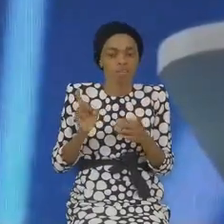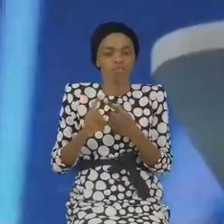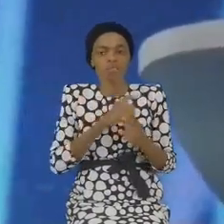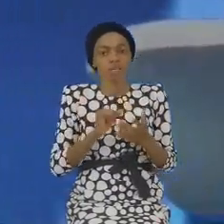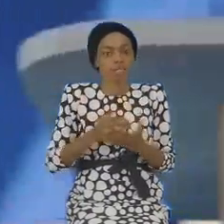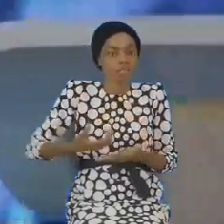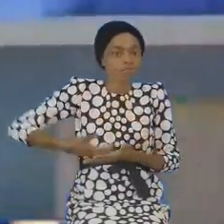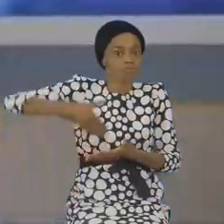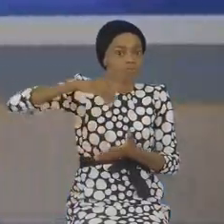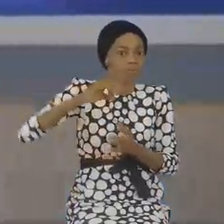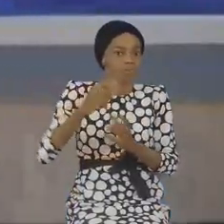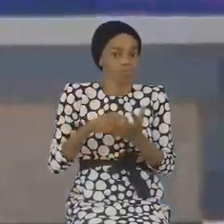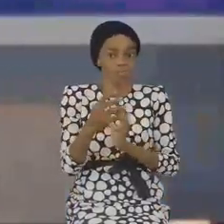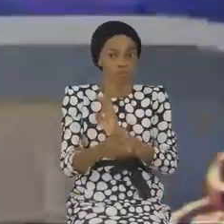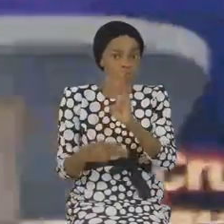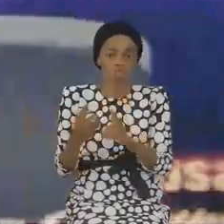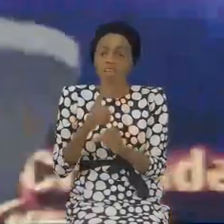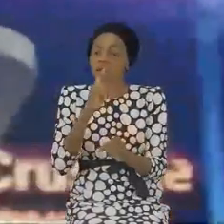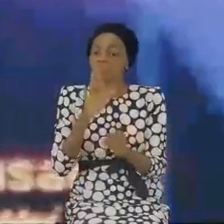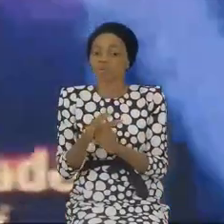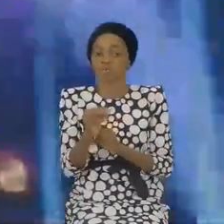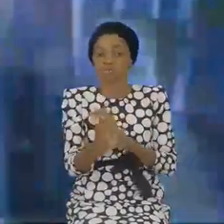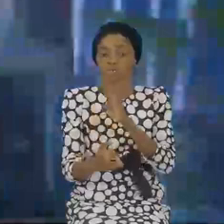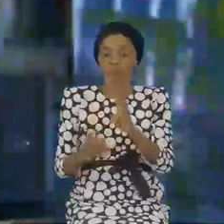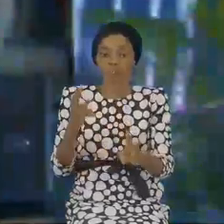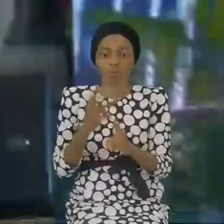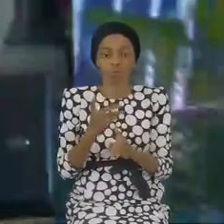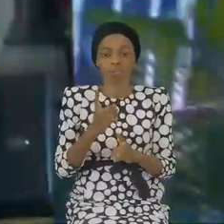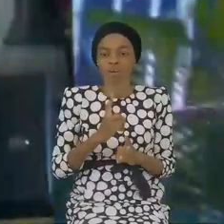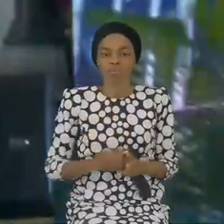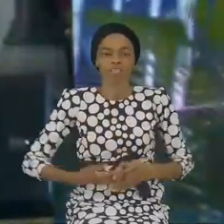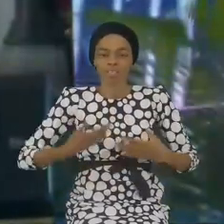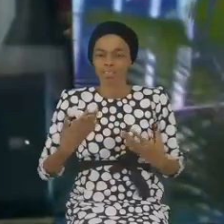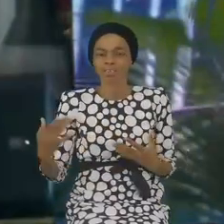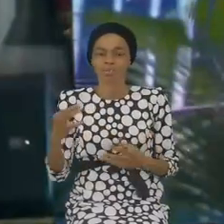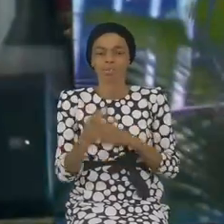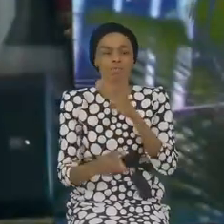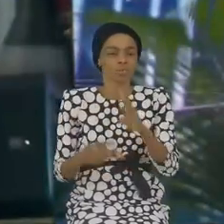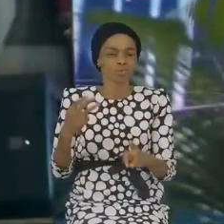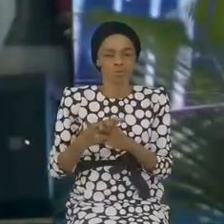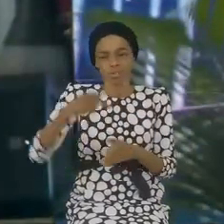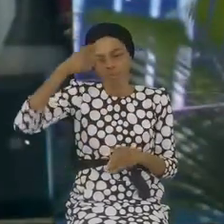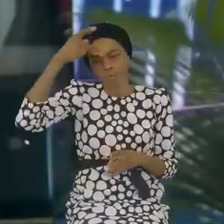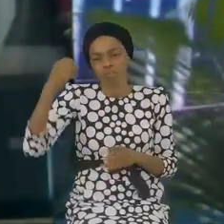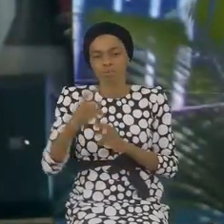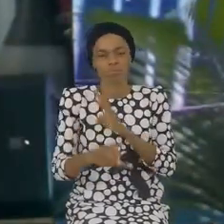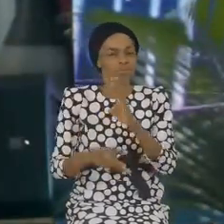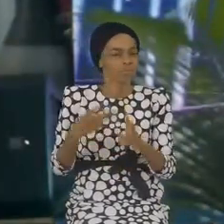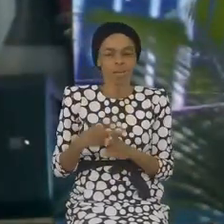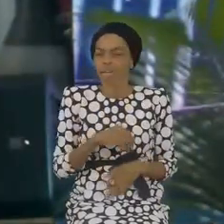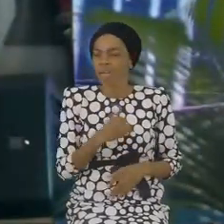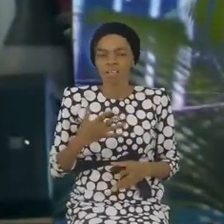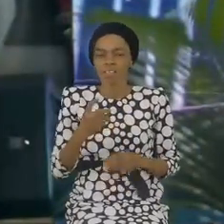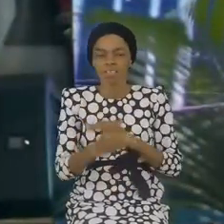monde, que les promesses de ce monde, les perspectives de ce monde et les politiques de ce monde et tout ce qui est dans le